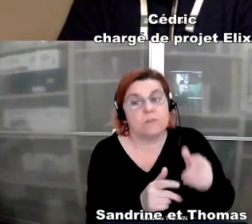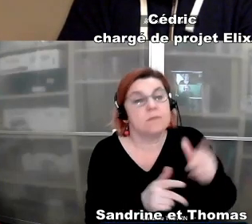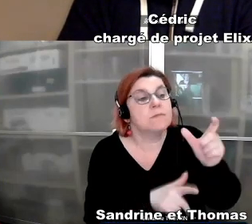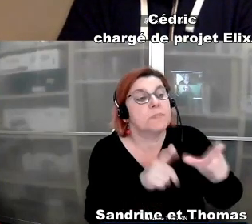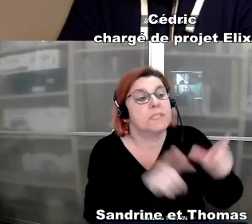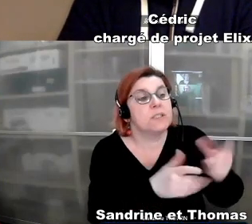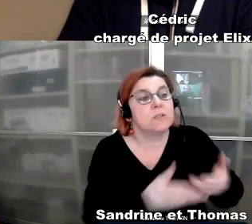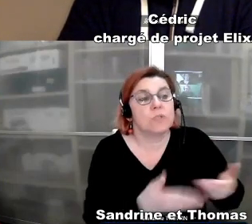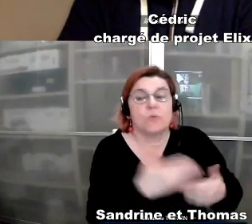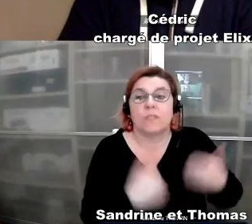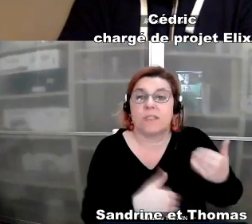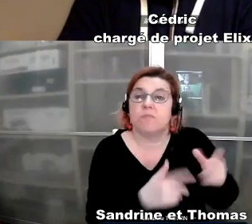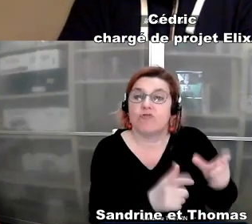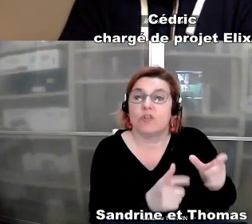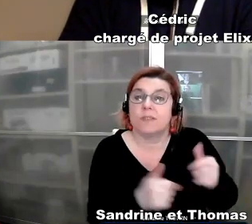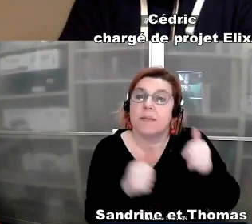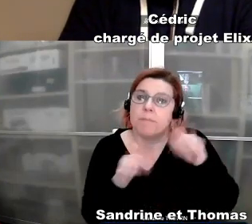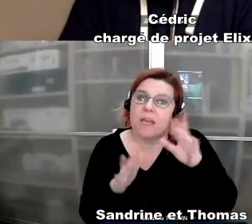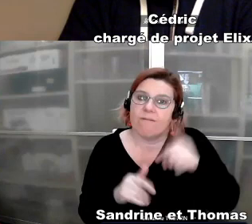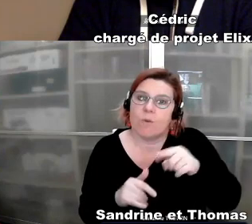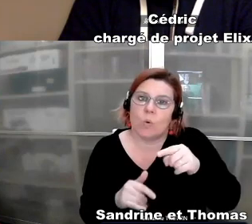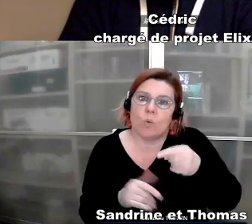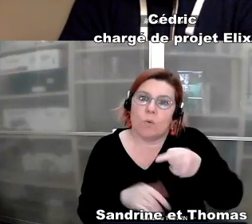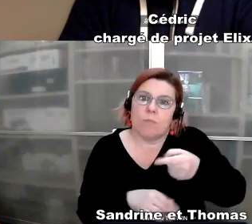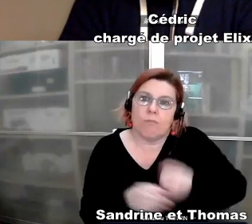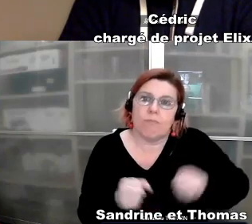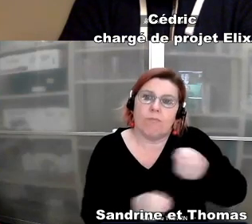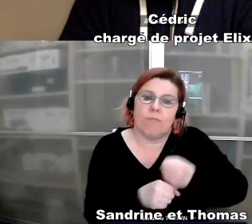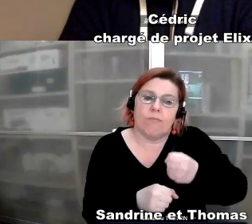en situation de handicap, à condition qu'il soit fait intelligemment.